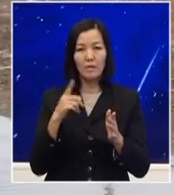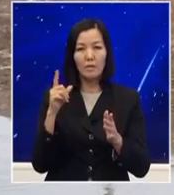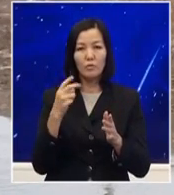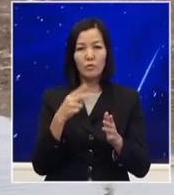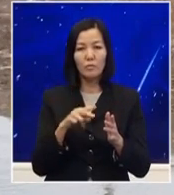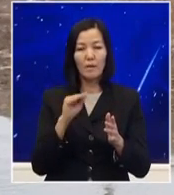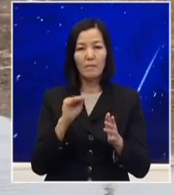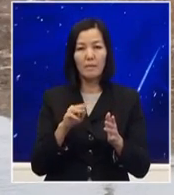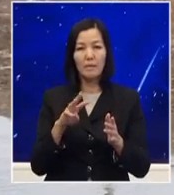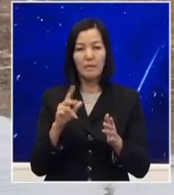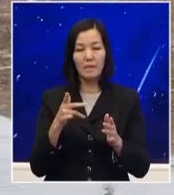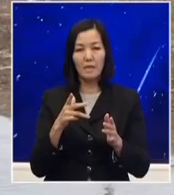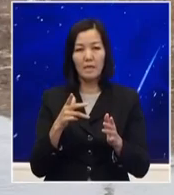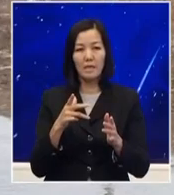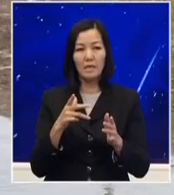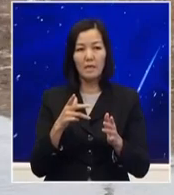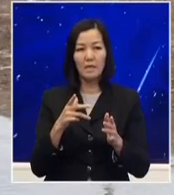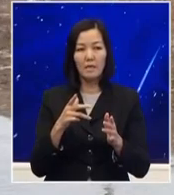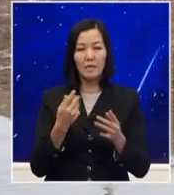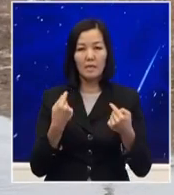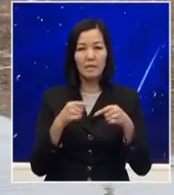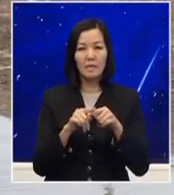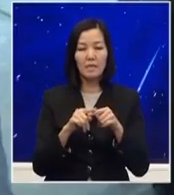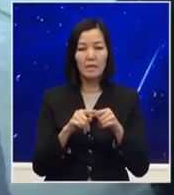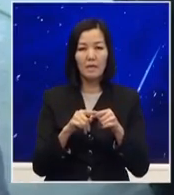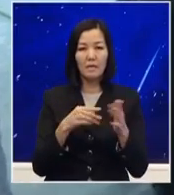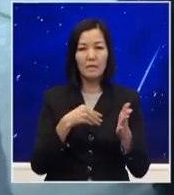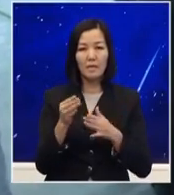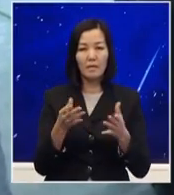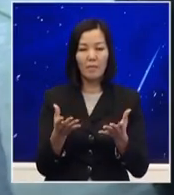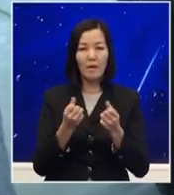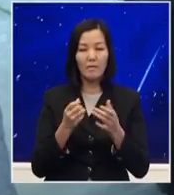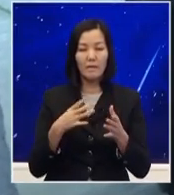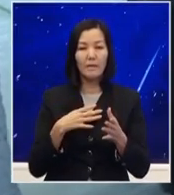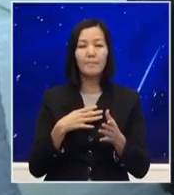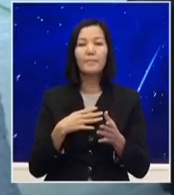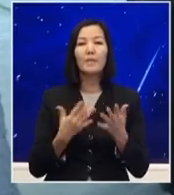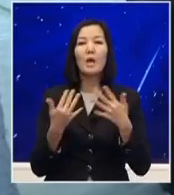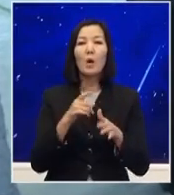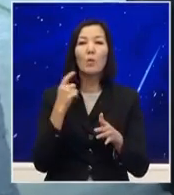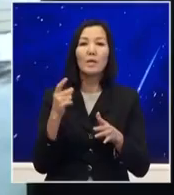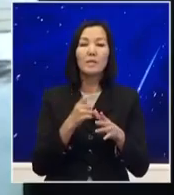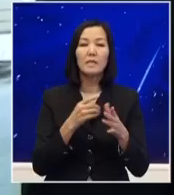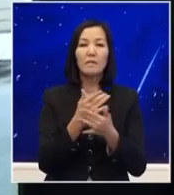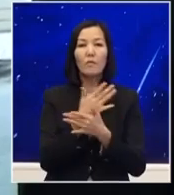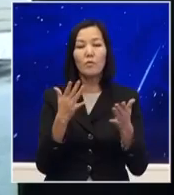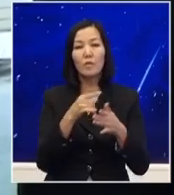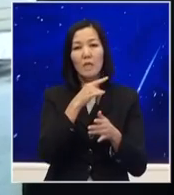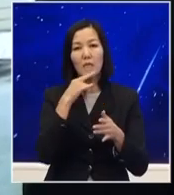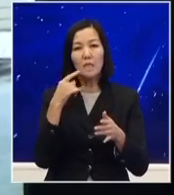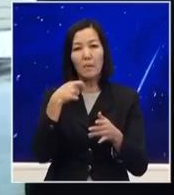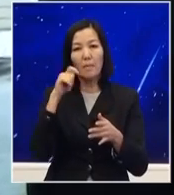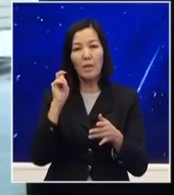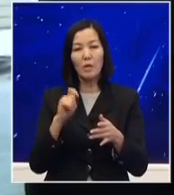мың теңгеге инвестиция тартылды, техникалар алынды соны. Қараталдықтар ауыл шаруашылығы өнімдерін көбіне Ресей,